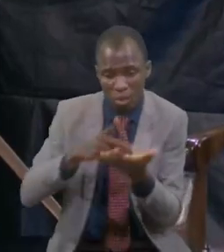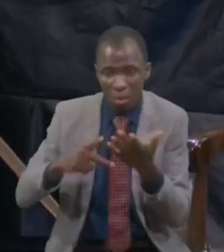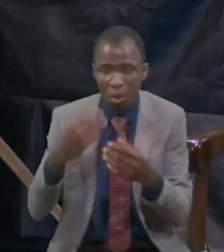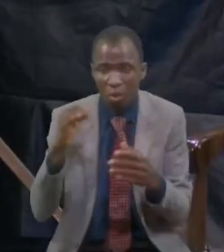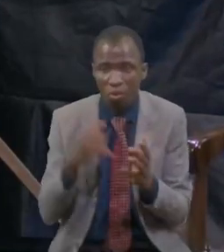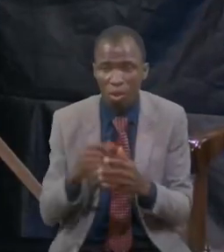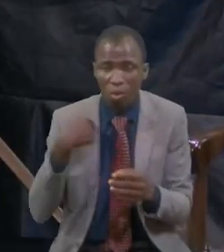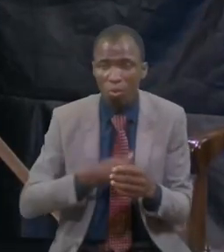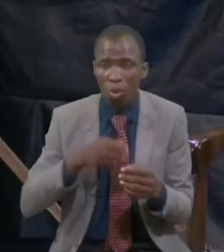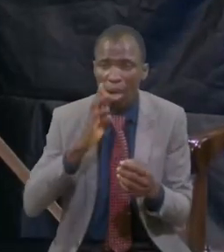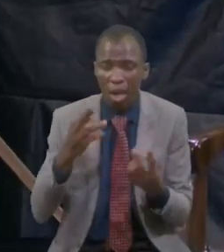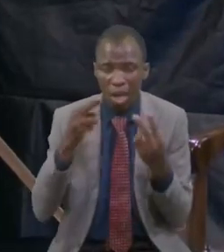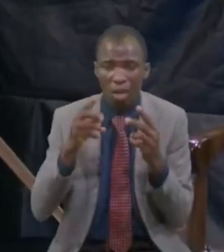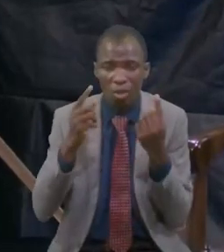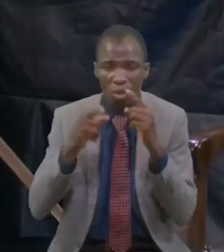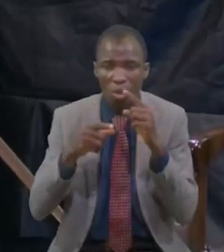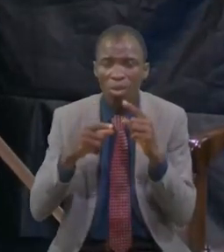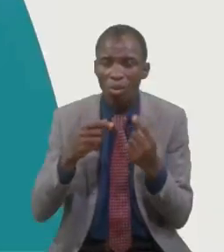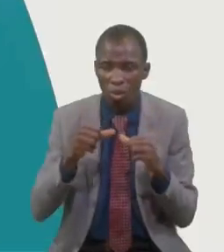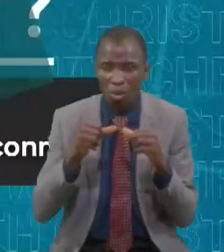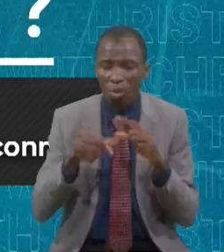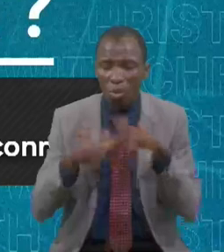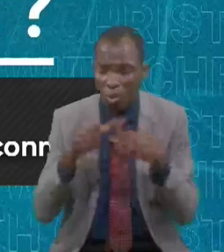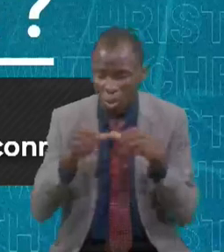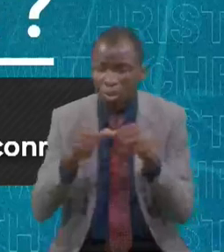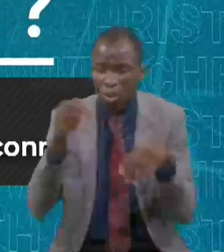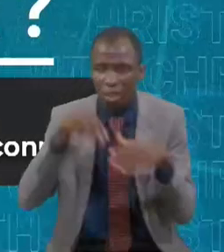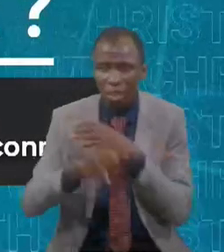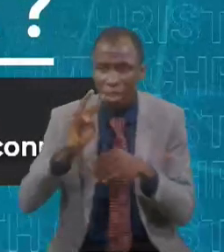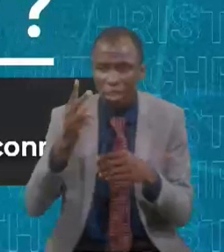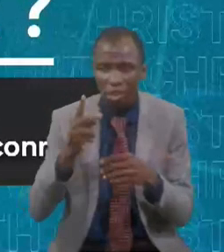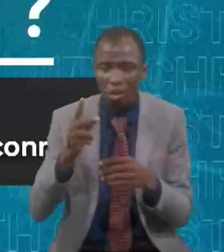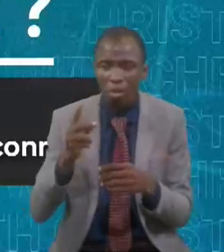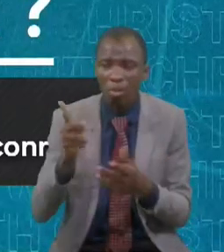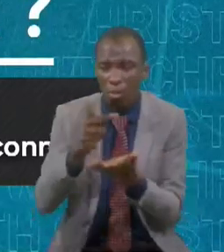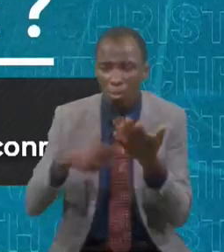première étape bientôt nous irons à la seconde